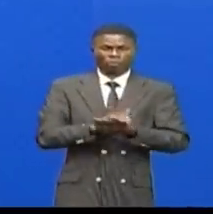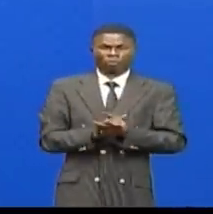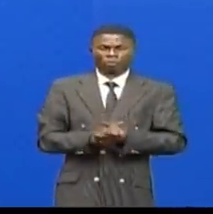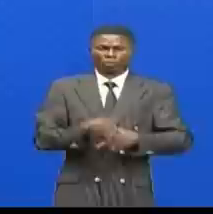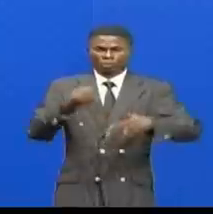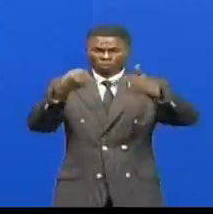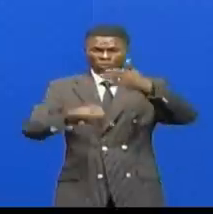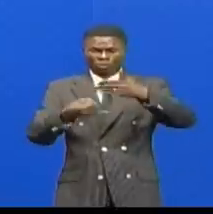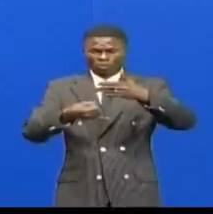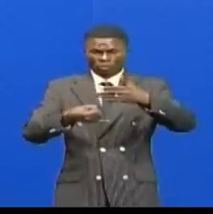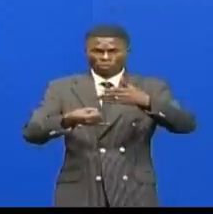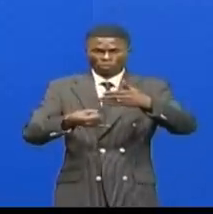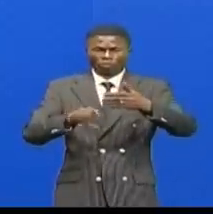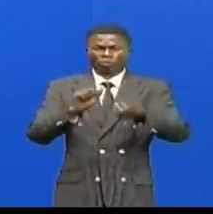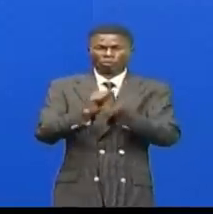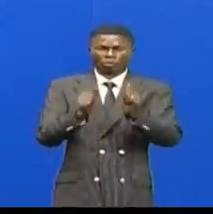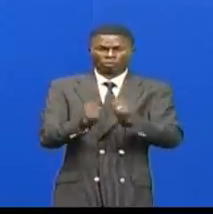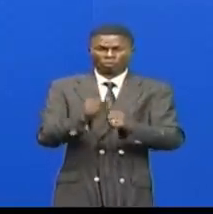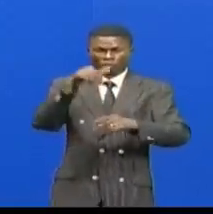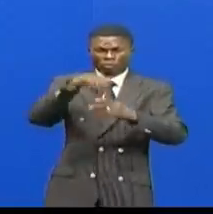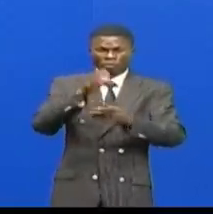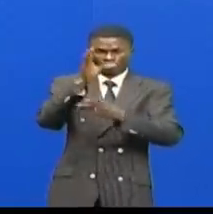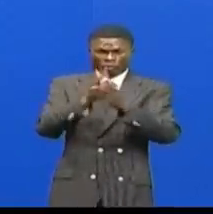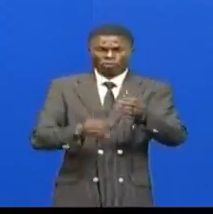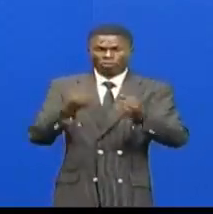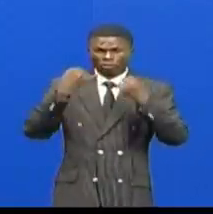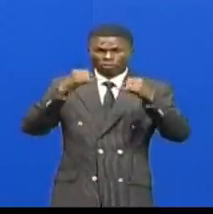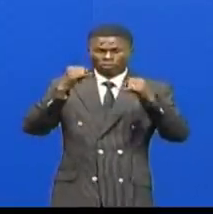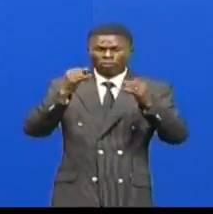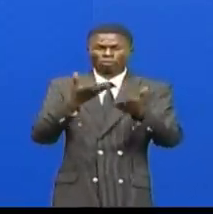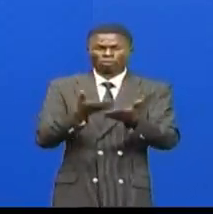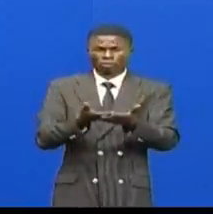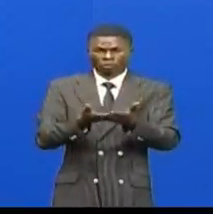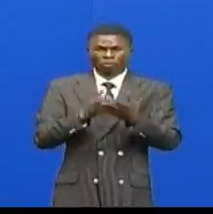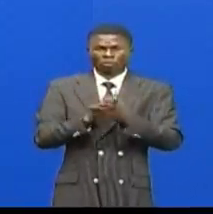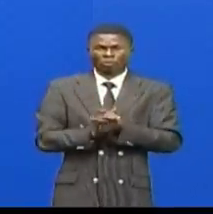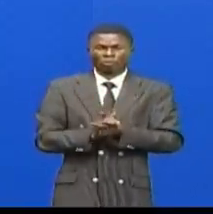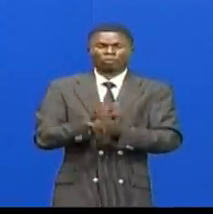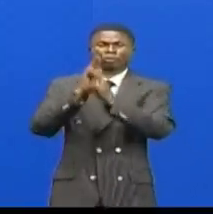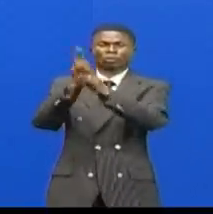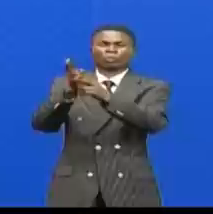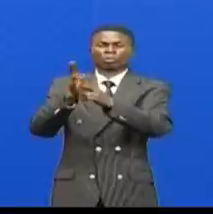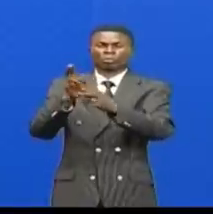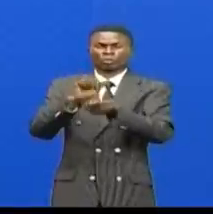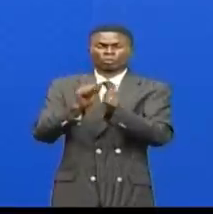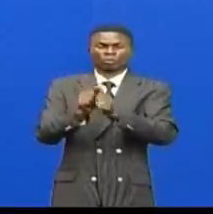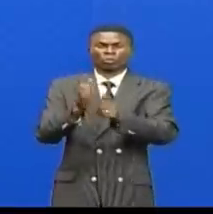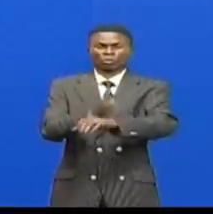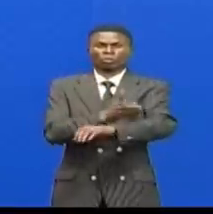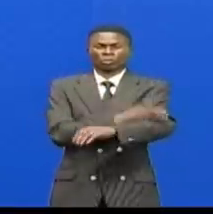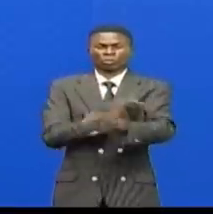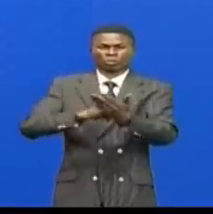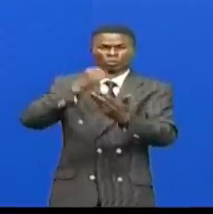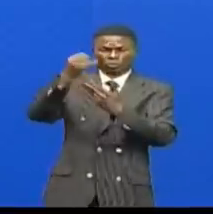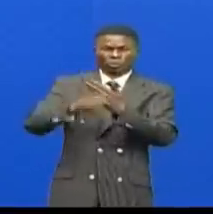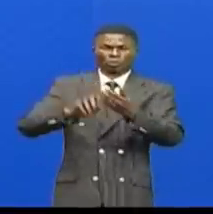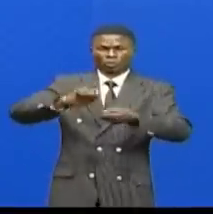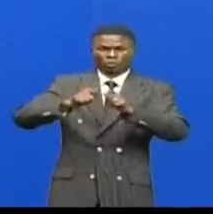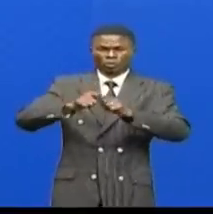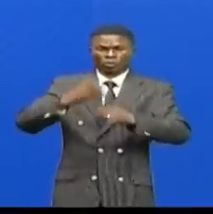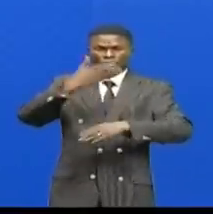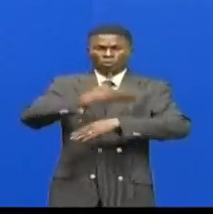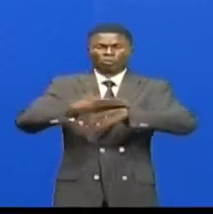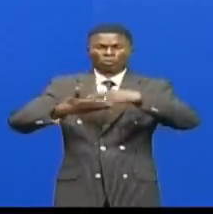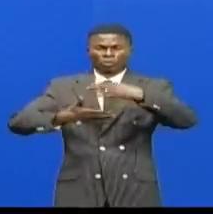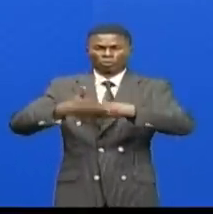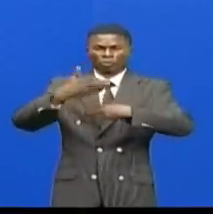sixième point sur ces chapitres de points d'information, rapport sur l'état d'avancement de projets d'entretien et des